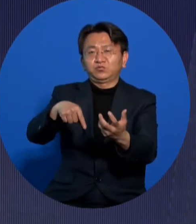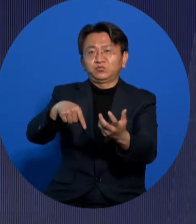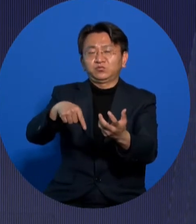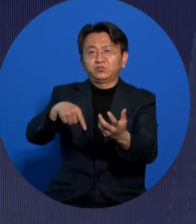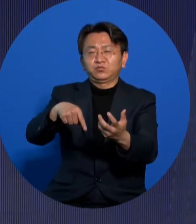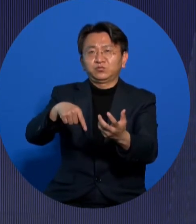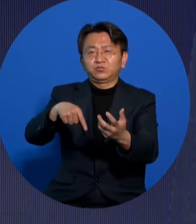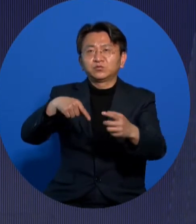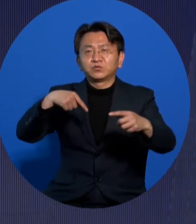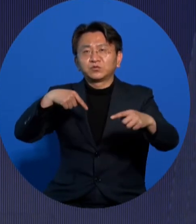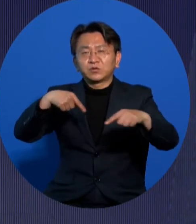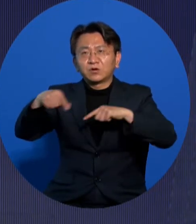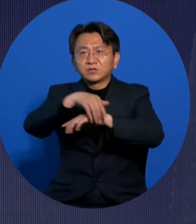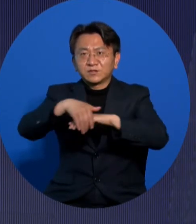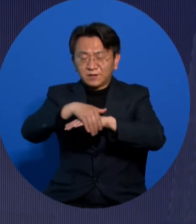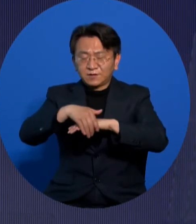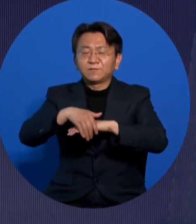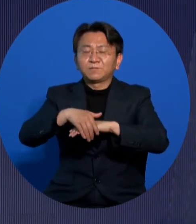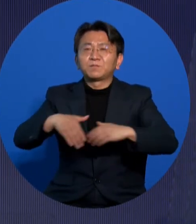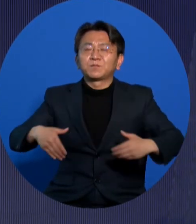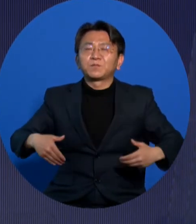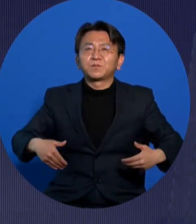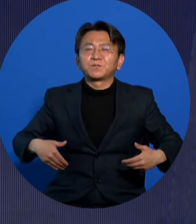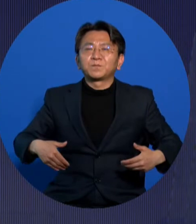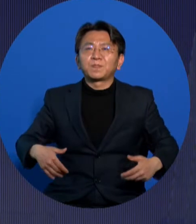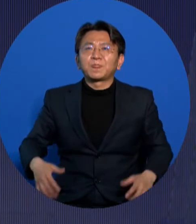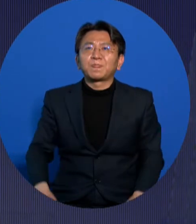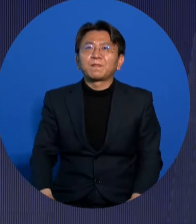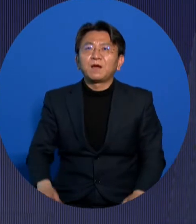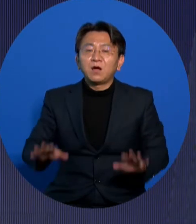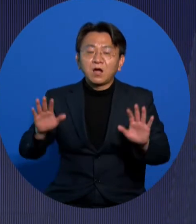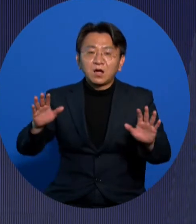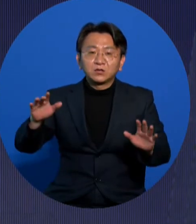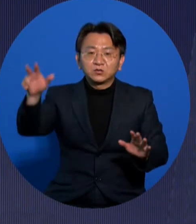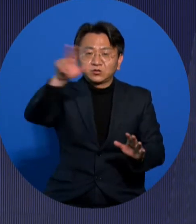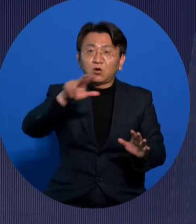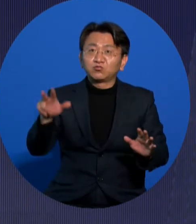것입니다. 현재 국내 특수교육 대상 학생의